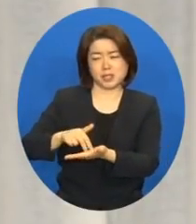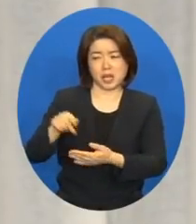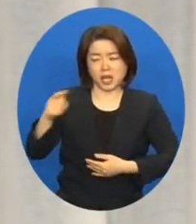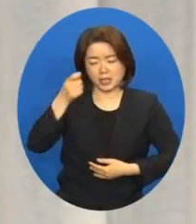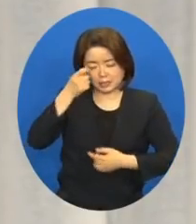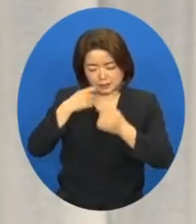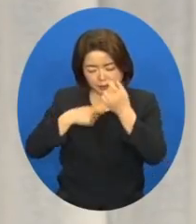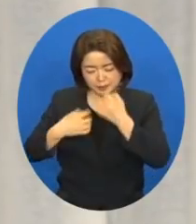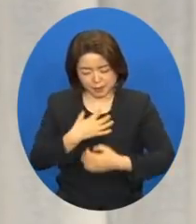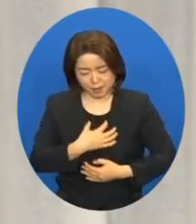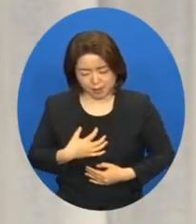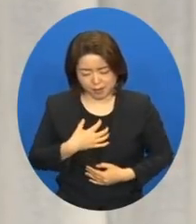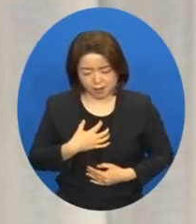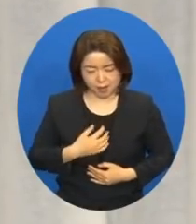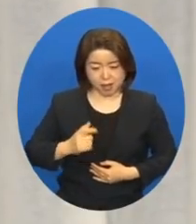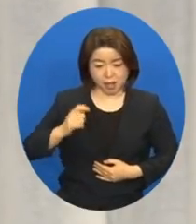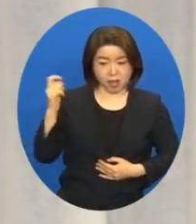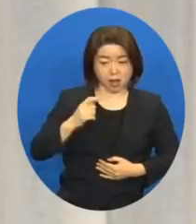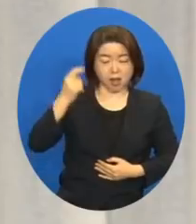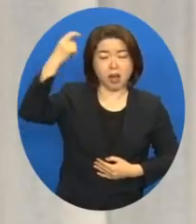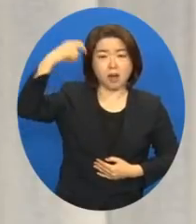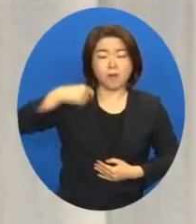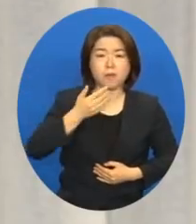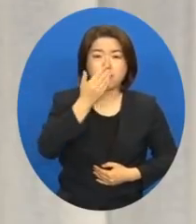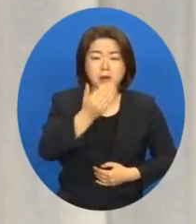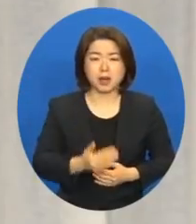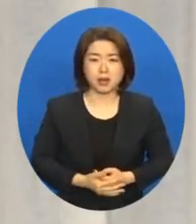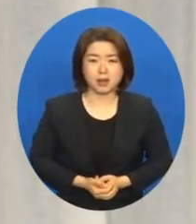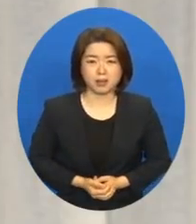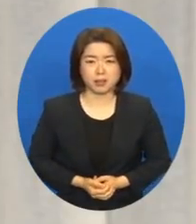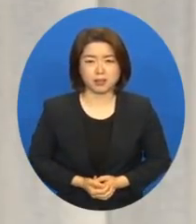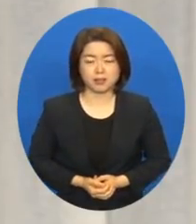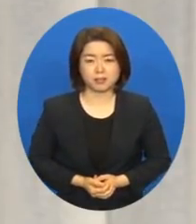슬픔이 강하게 마음에 와닿았다는 거죠.